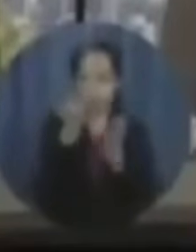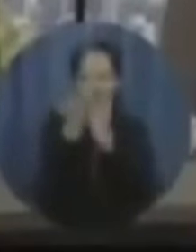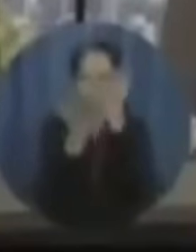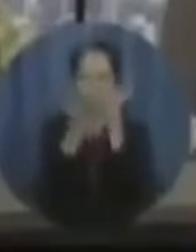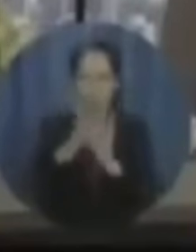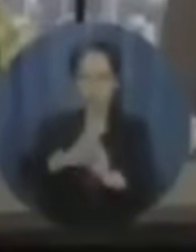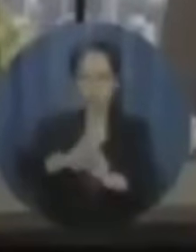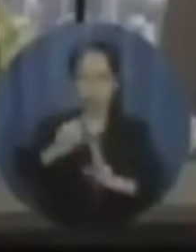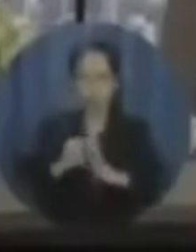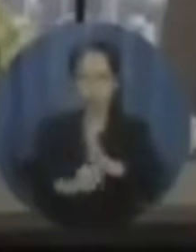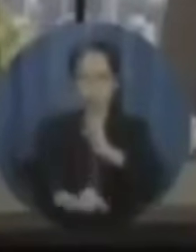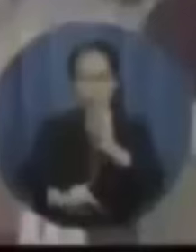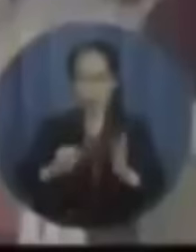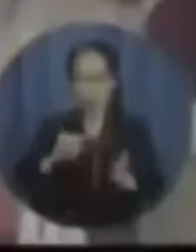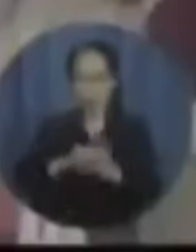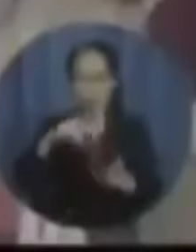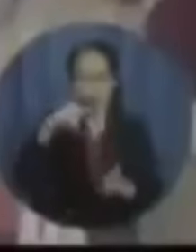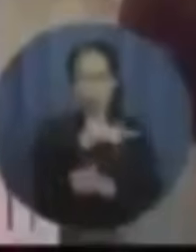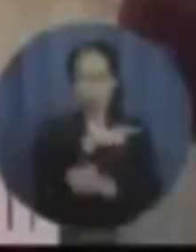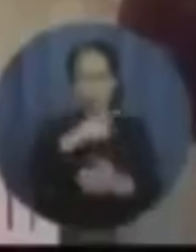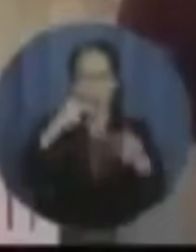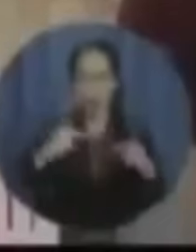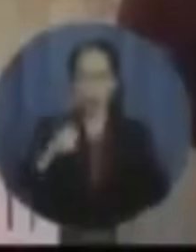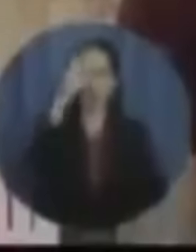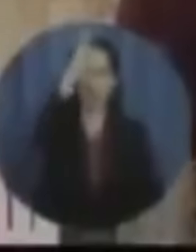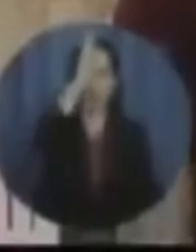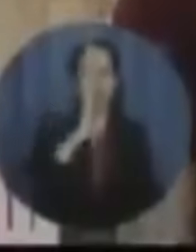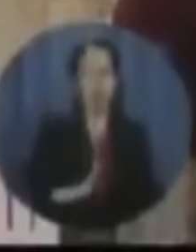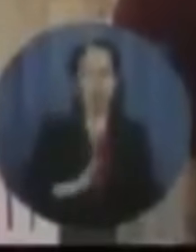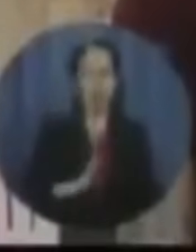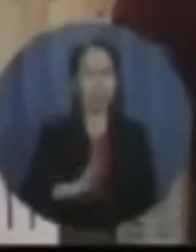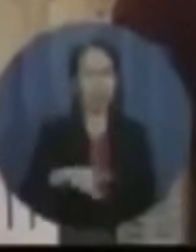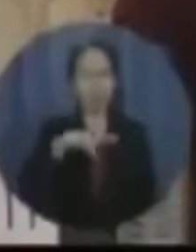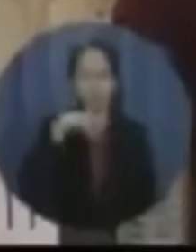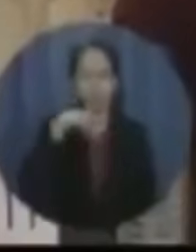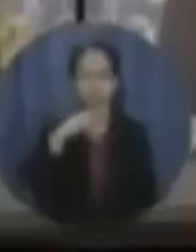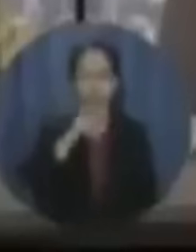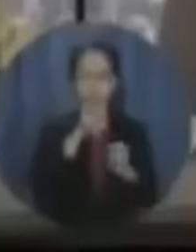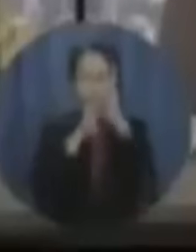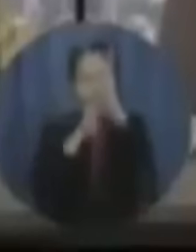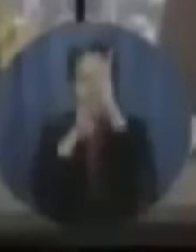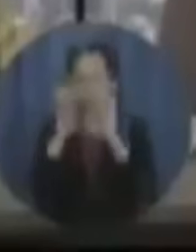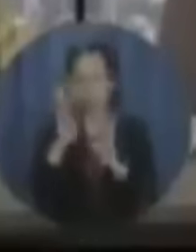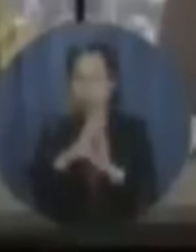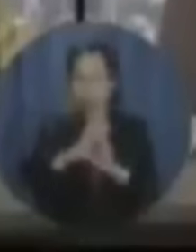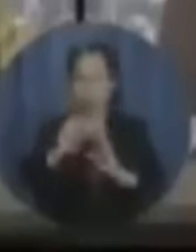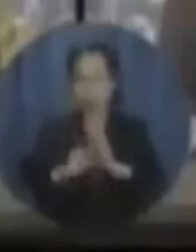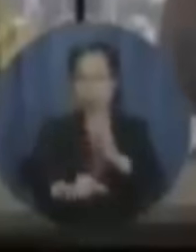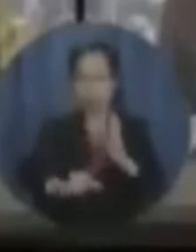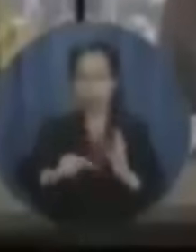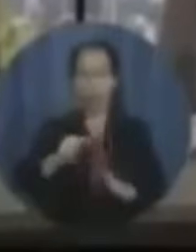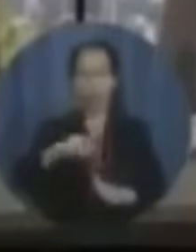sa nilalang, kasinungalingan yun sa harap ng Diyos. Hindi dapat sambahin ang nilalang. Sabi nga